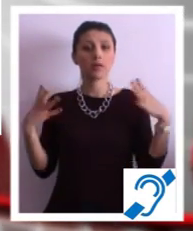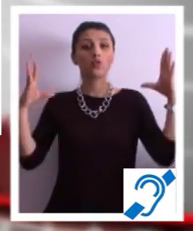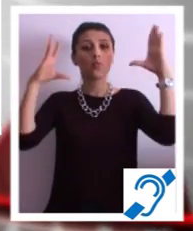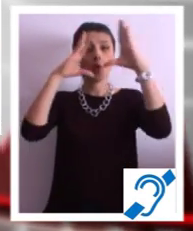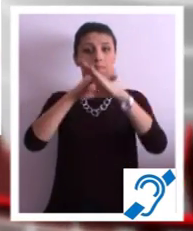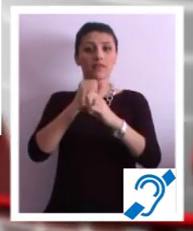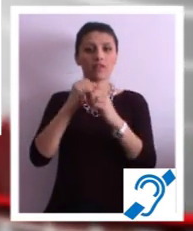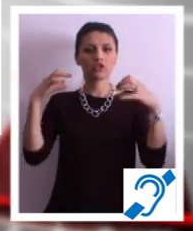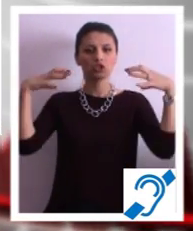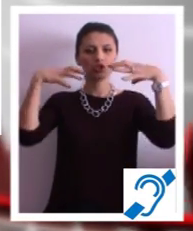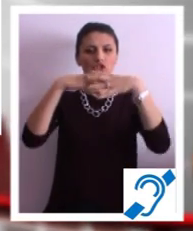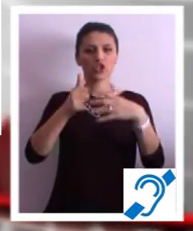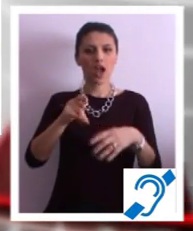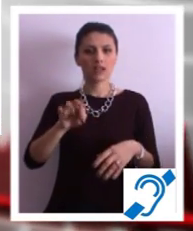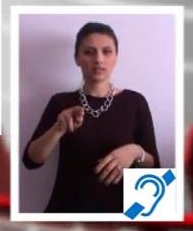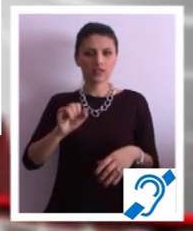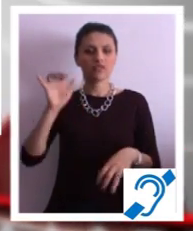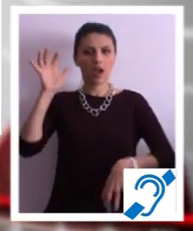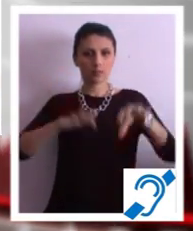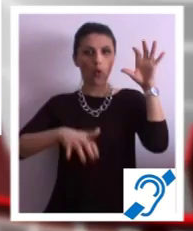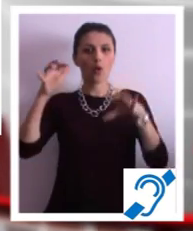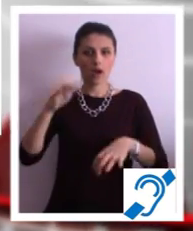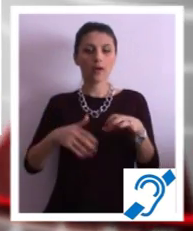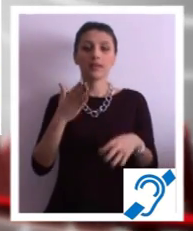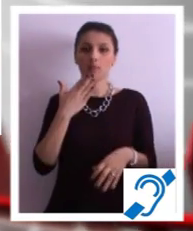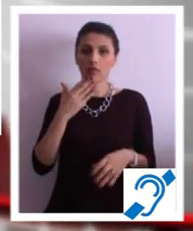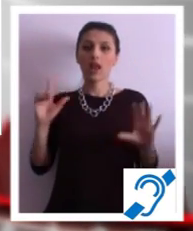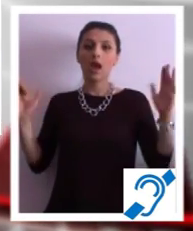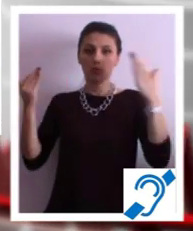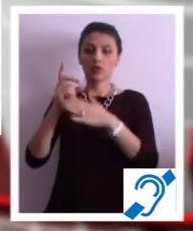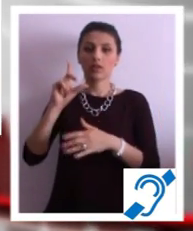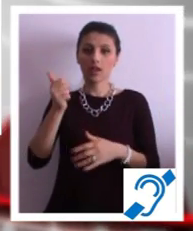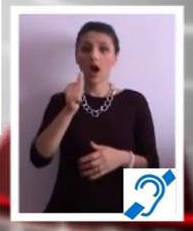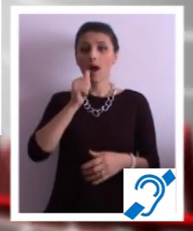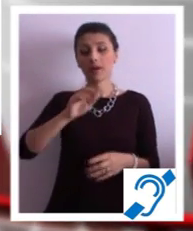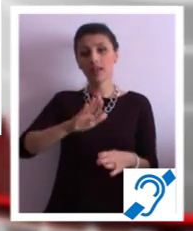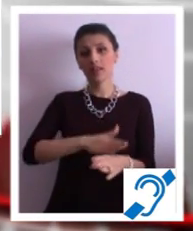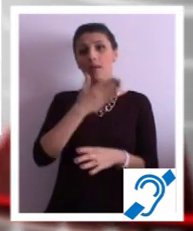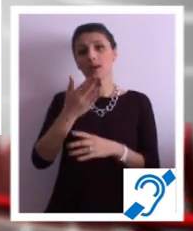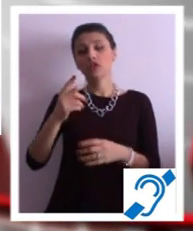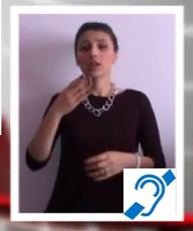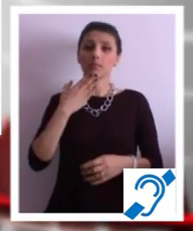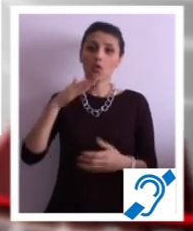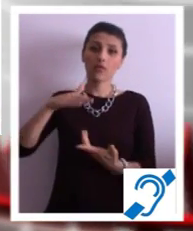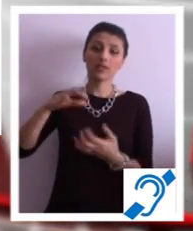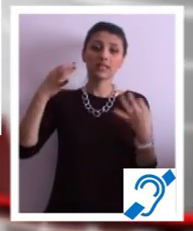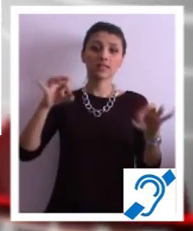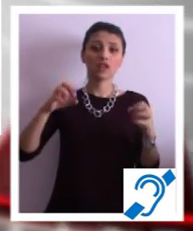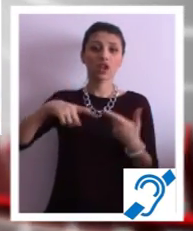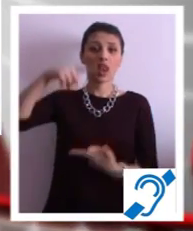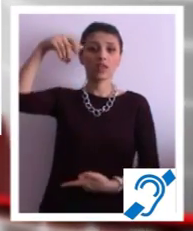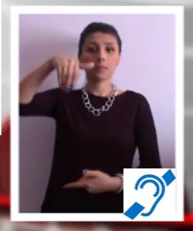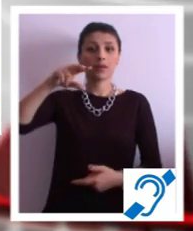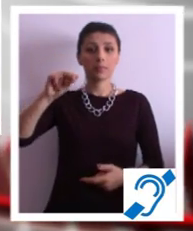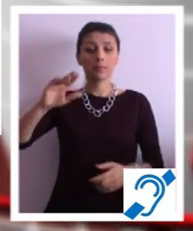Noaptea, nebulozitatea se va accentua și va ploua pe arii extinse, iar cantitățile de apă vor depăși izolat 10 litri pe metru